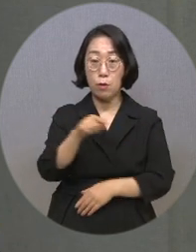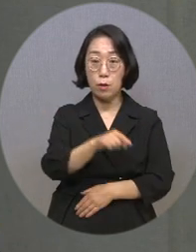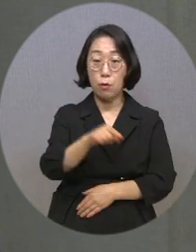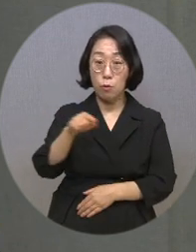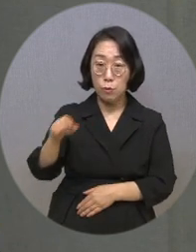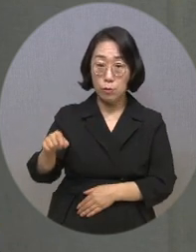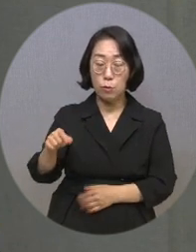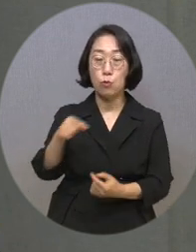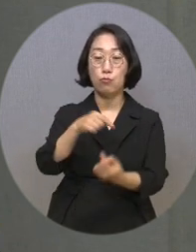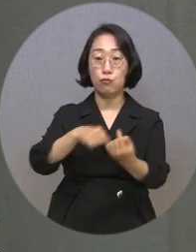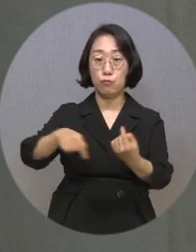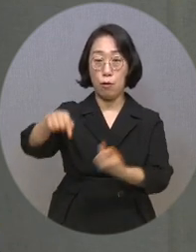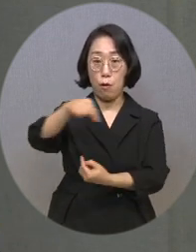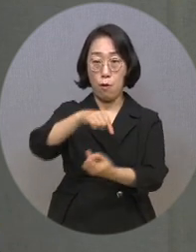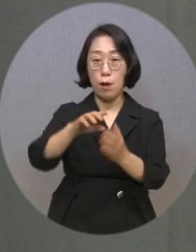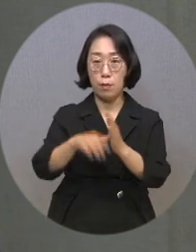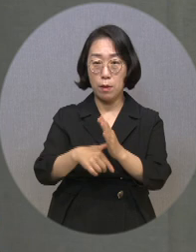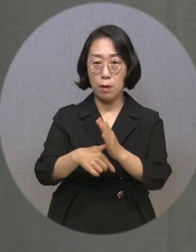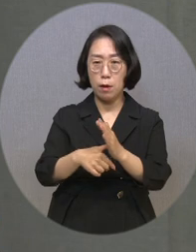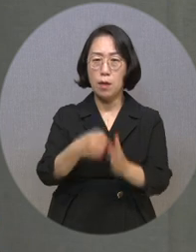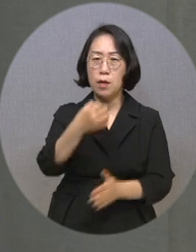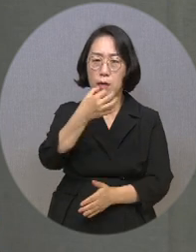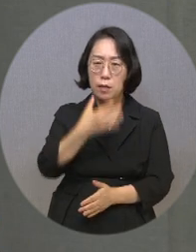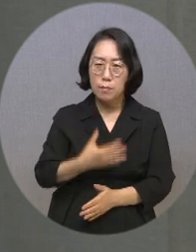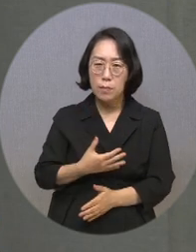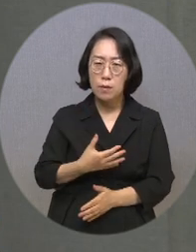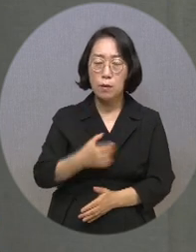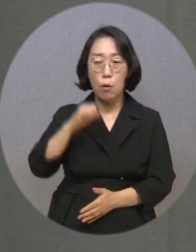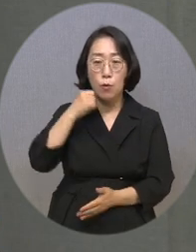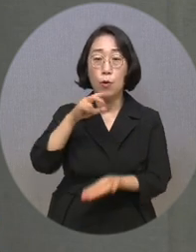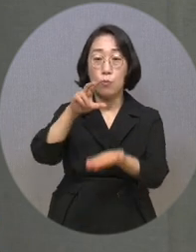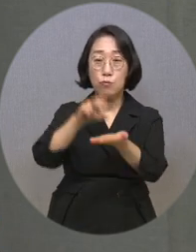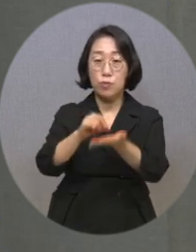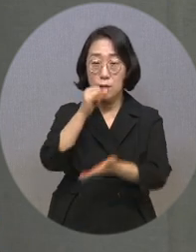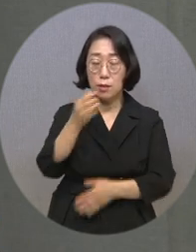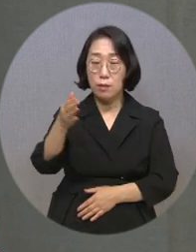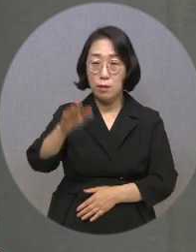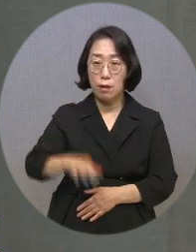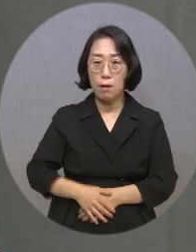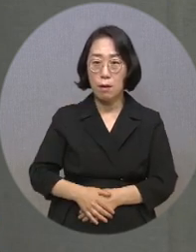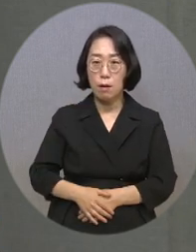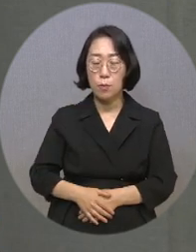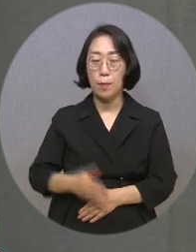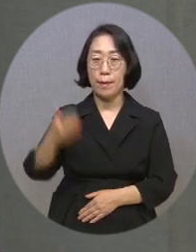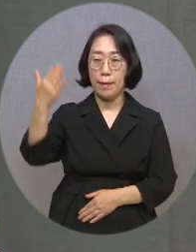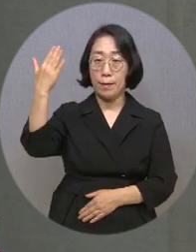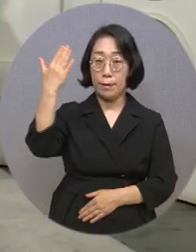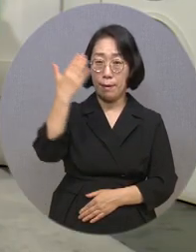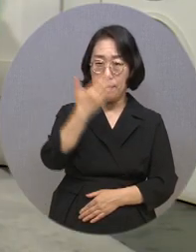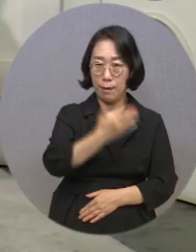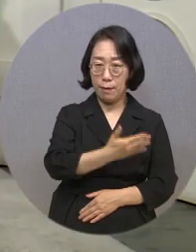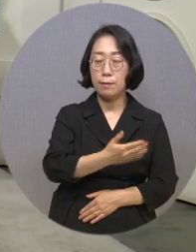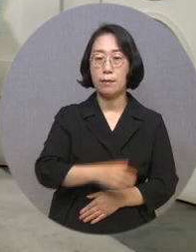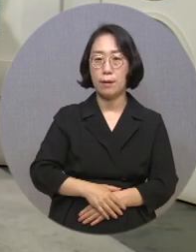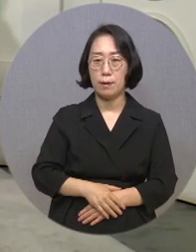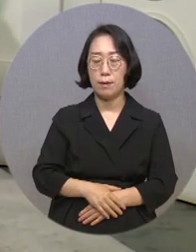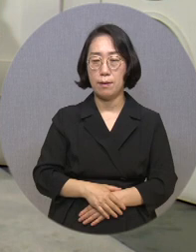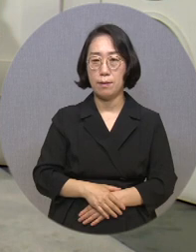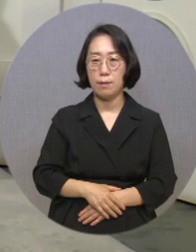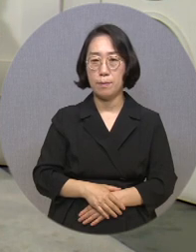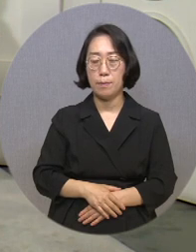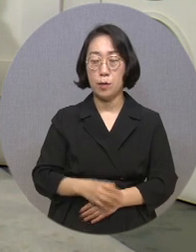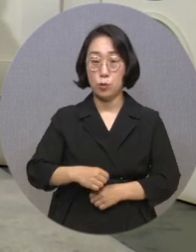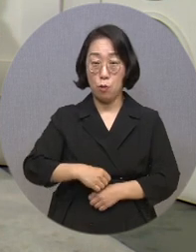하시려면은 여러 가지 힘드는 일도 많이 있겠지만은 투명성이 중요한가요? 그럼요. 투명성. 그럼요. 그리고